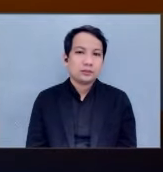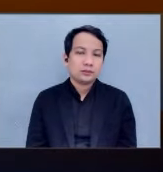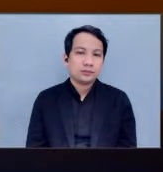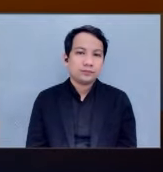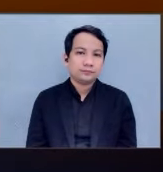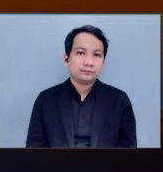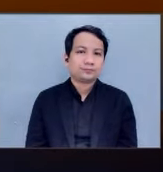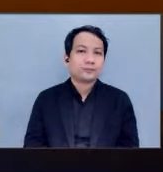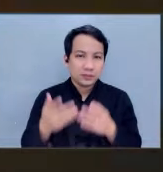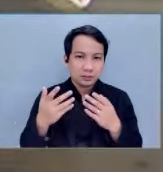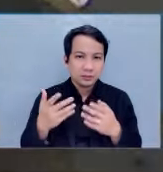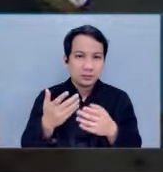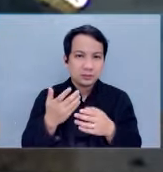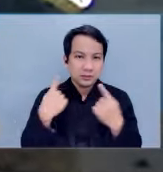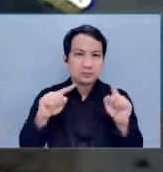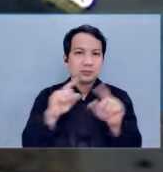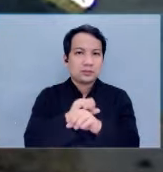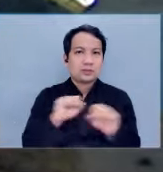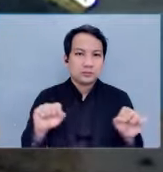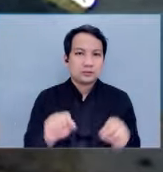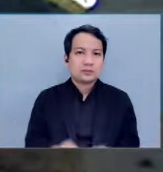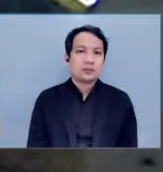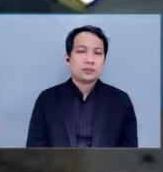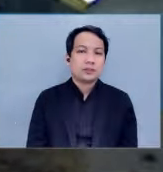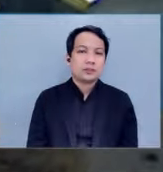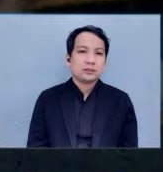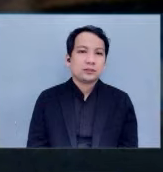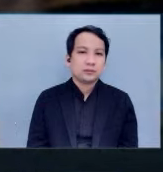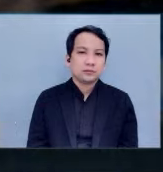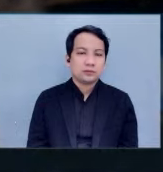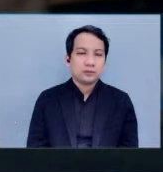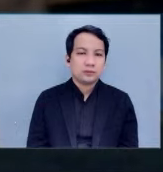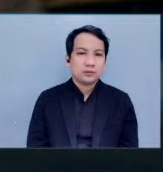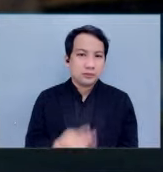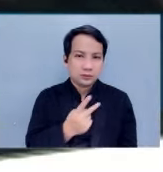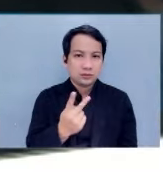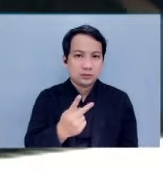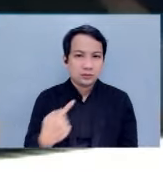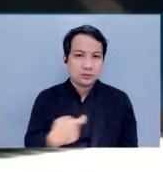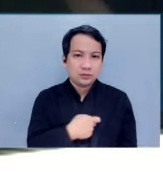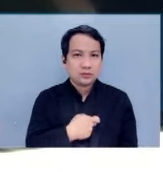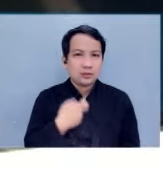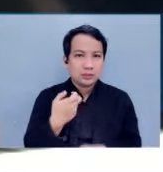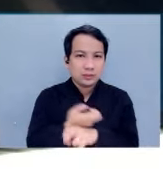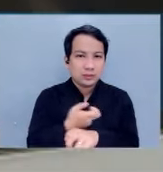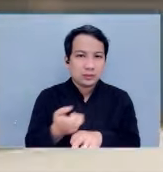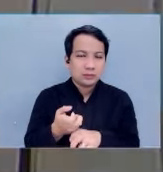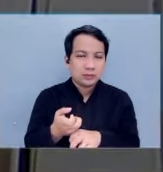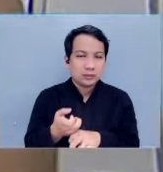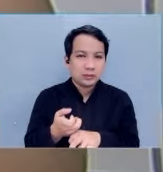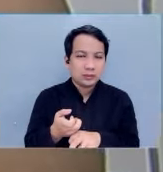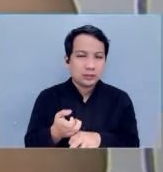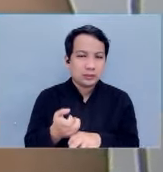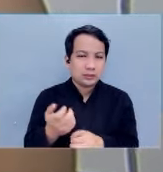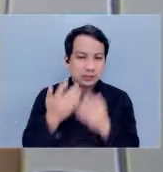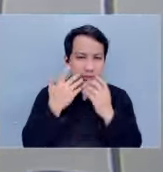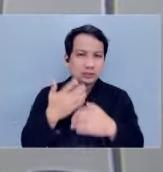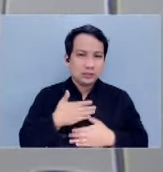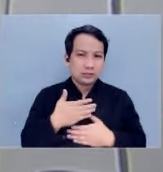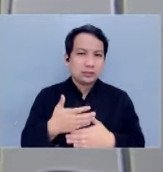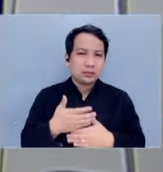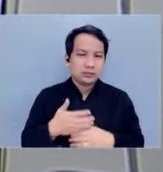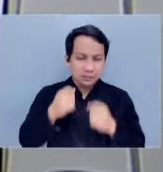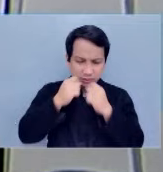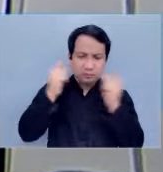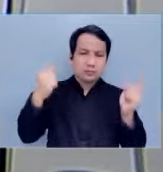Matagumpay naman silang naisalba. Hindi naman nasugatan ang 2 pero nahirapan silang huminga sa tindi ng usok. Pagkagising ko po